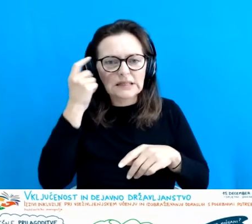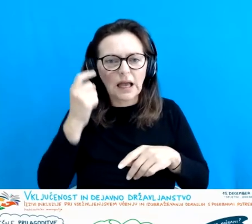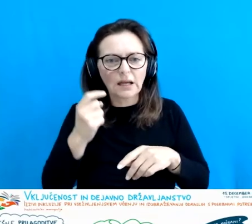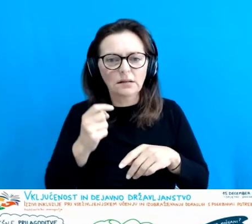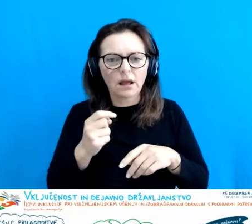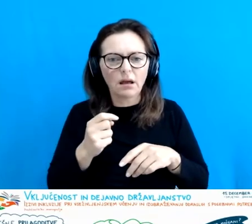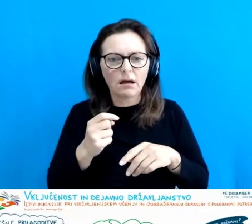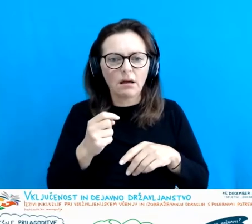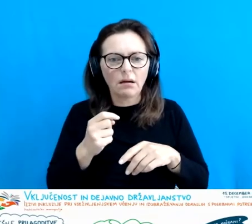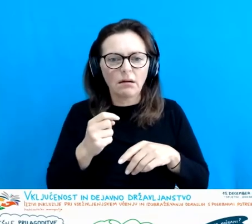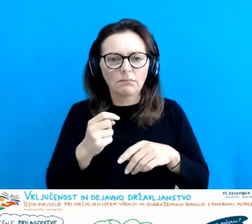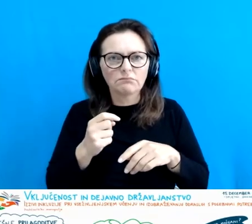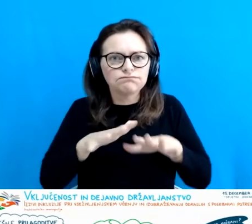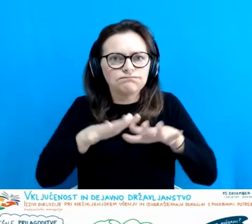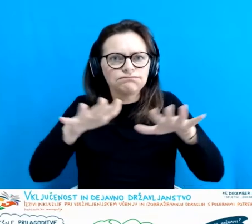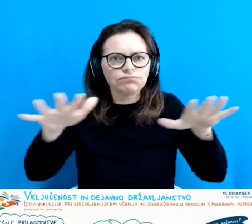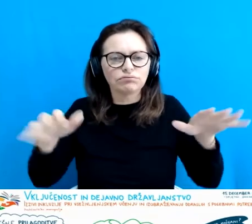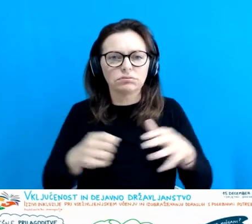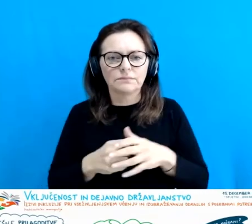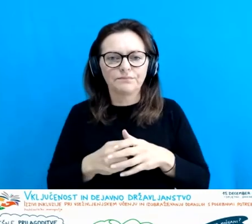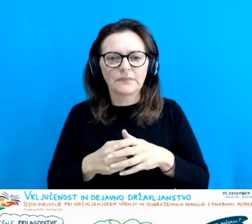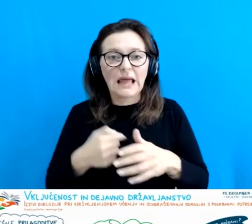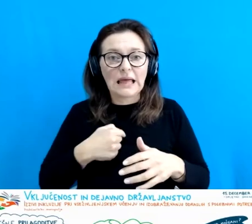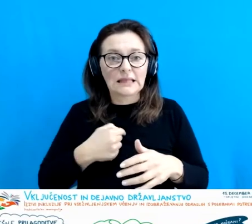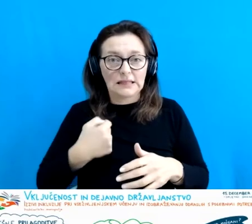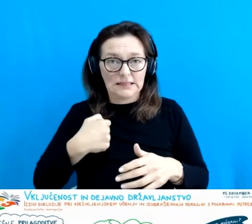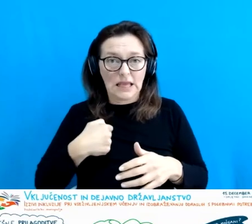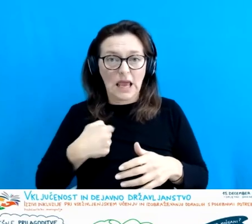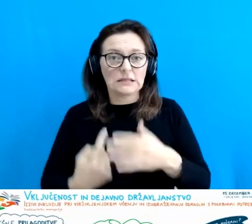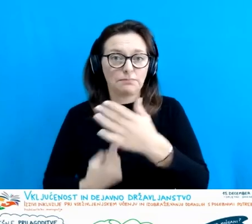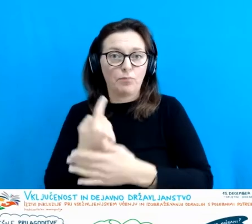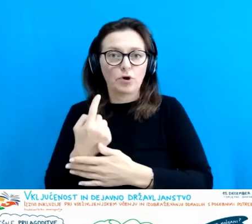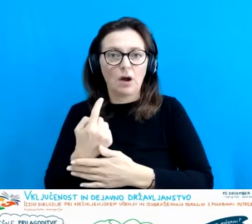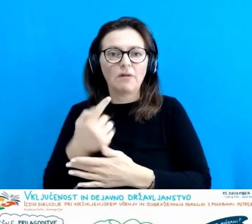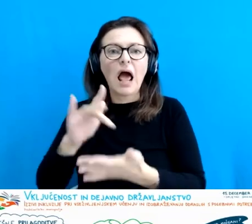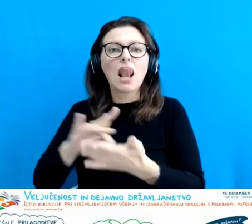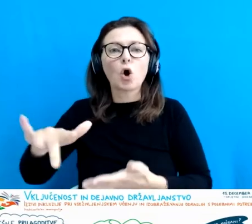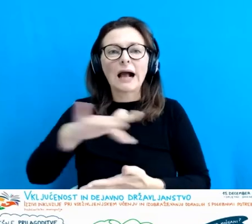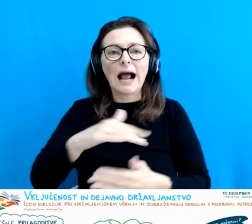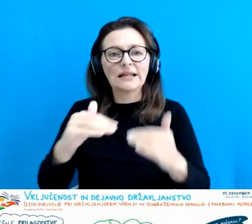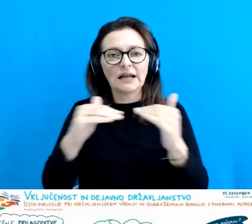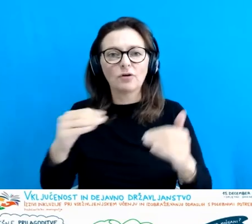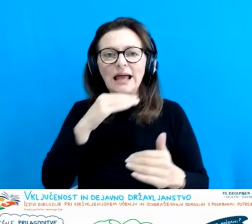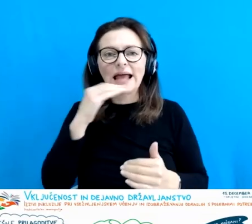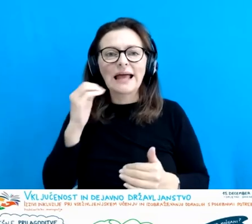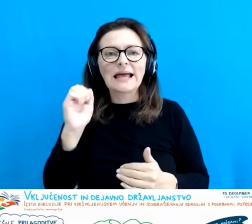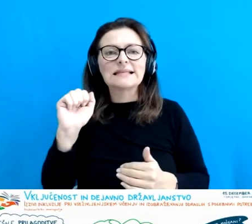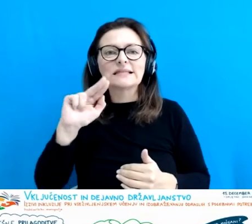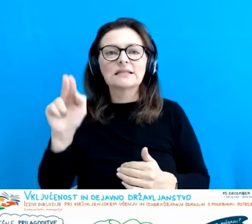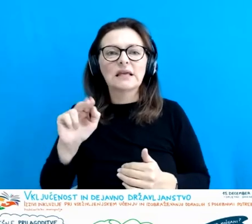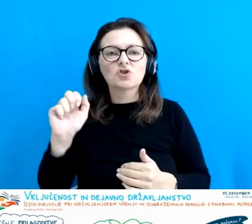Tam, kjer se jaz zdaj pojavljam, ne, tudi recimo na lokalni ravni, tukaj v Sežani, ko gledam,